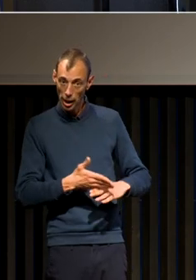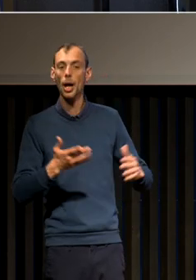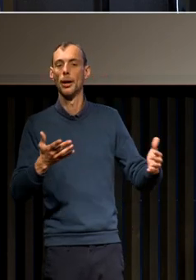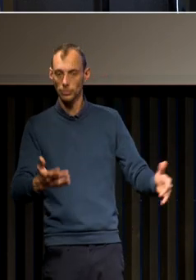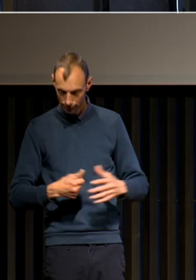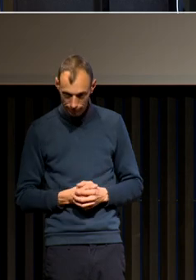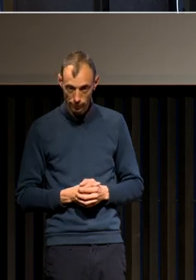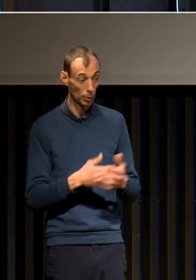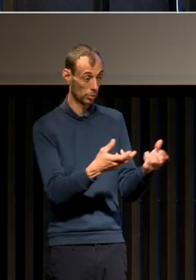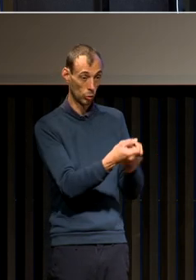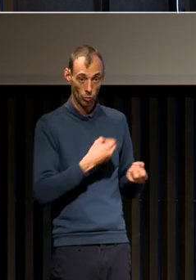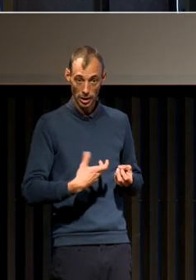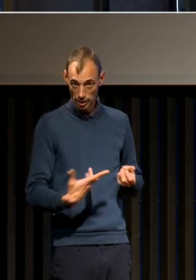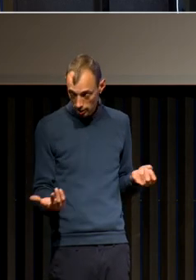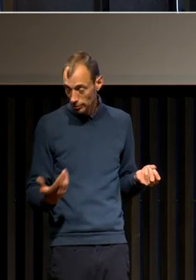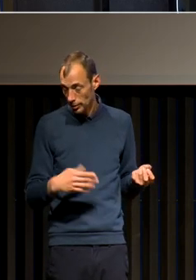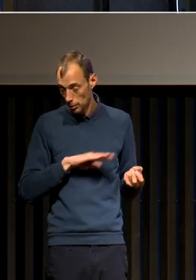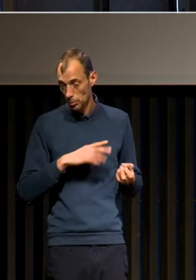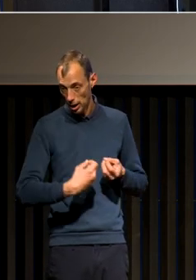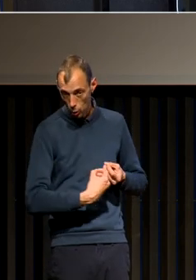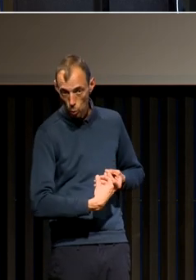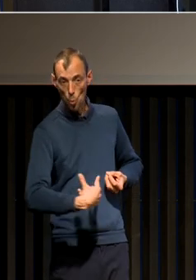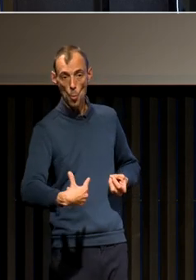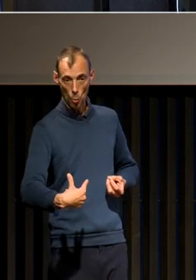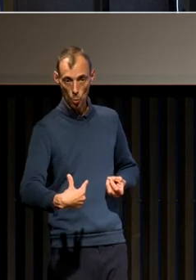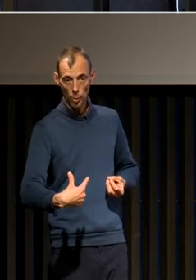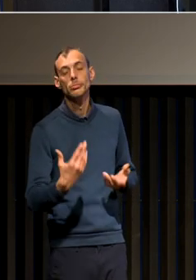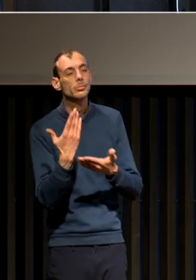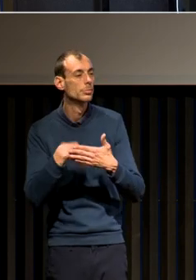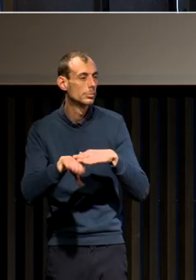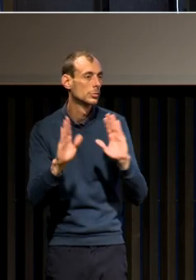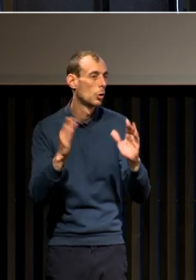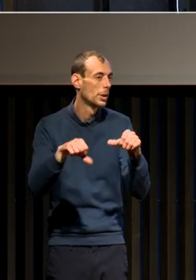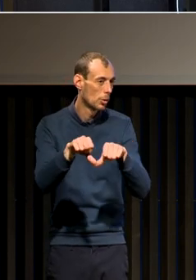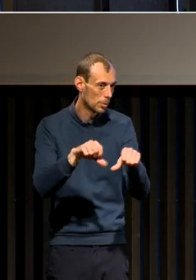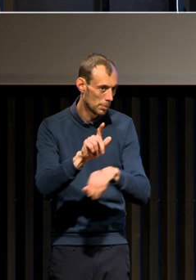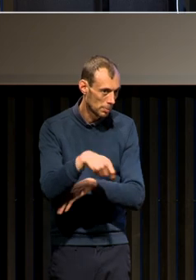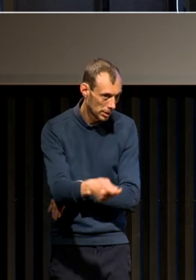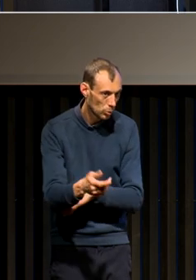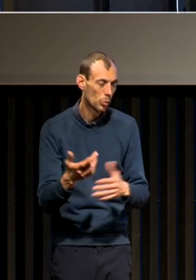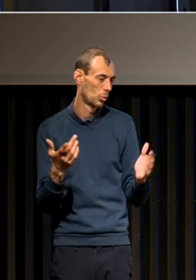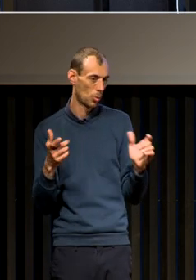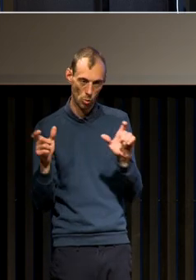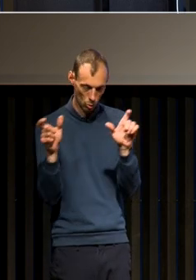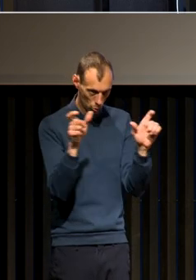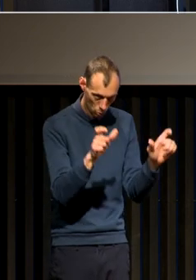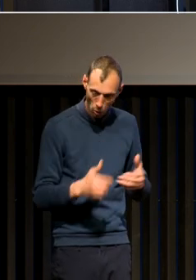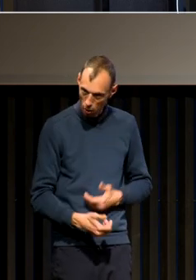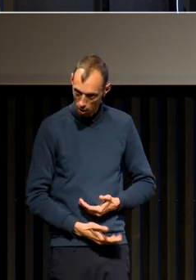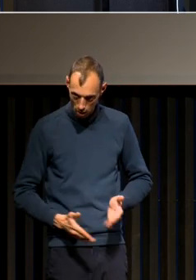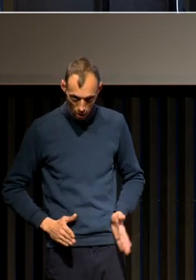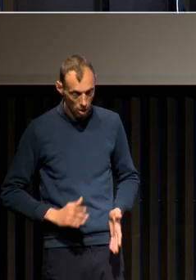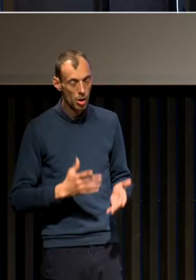des ovocytes par ponction folliculaire au bloc opératoire sous contrôle vaginal, sous